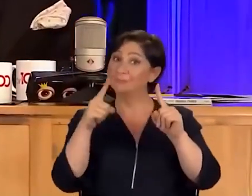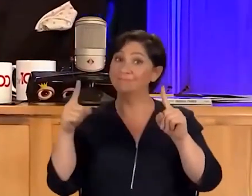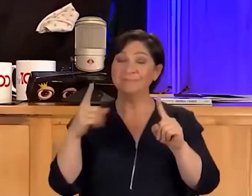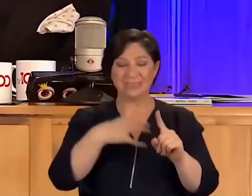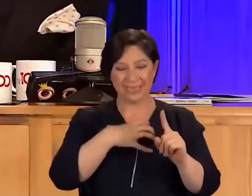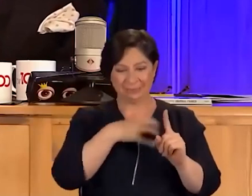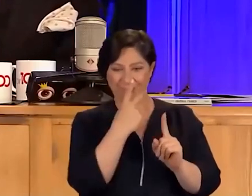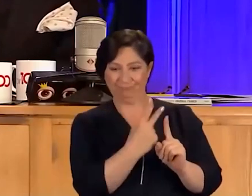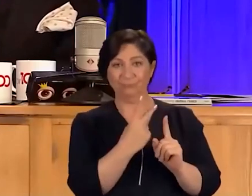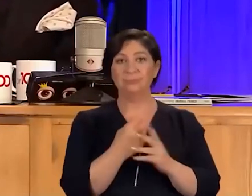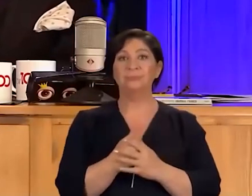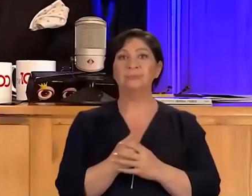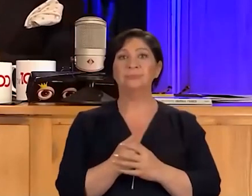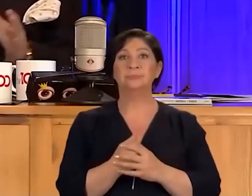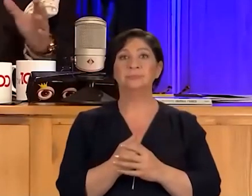kendi sürecin içerisinde